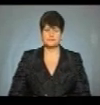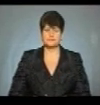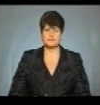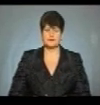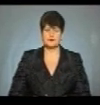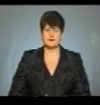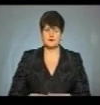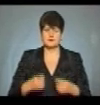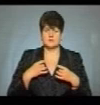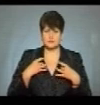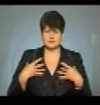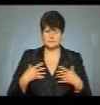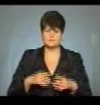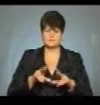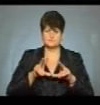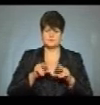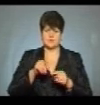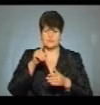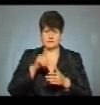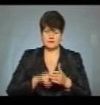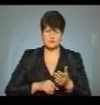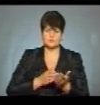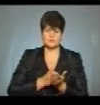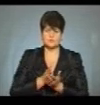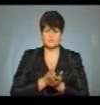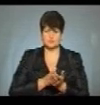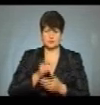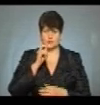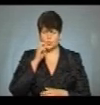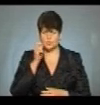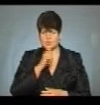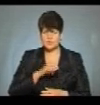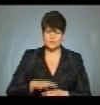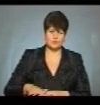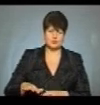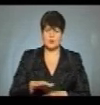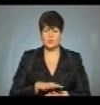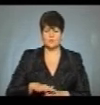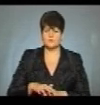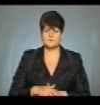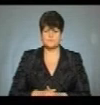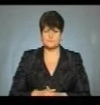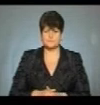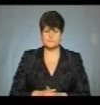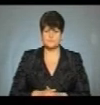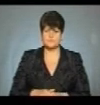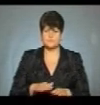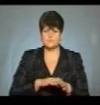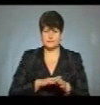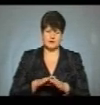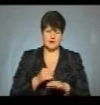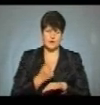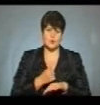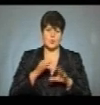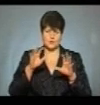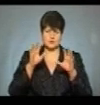Урочисто присягаю вірно служити українському народові. Урочисто присягаю вірно служити українському народові. Дотримуватися Конституції та